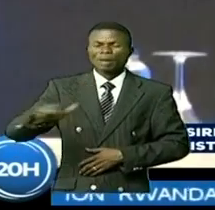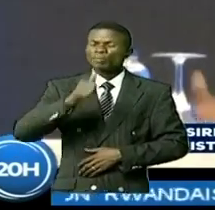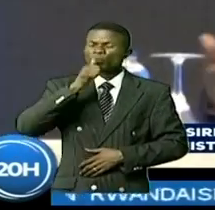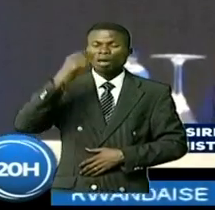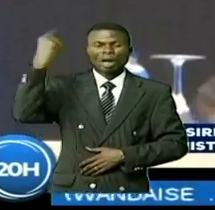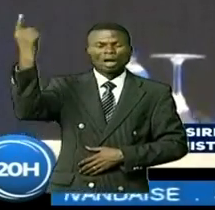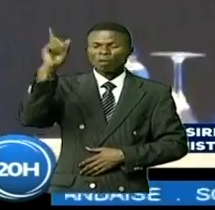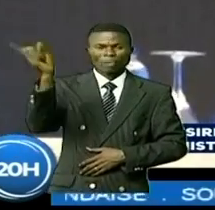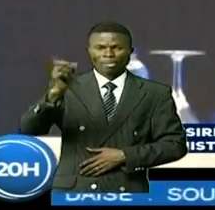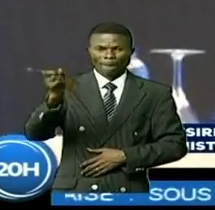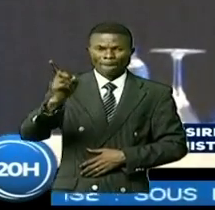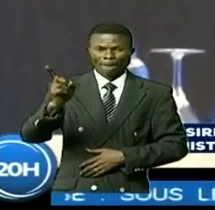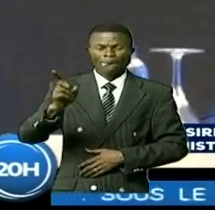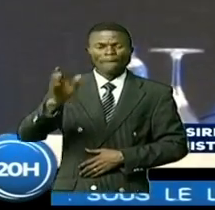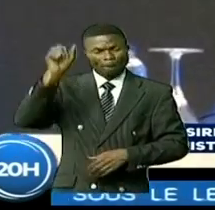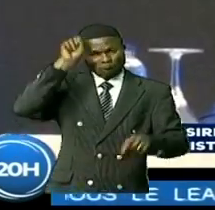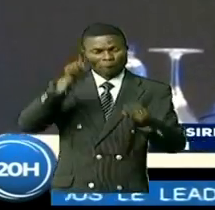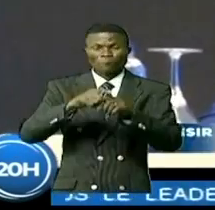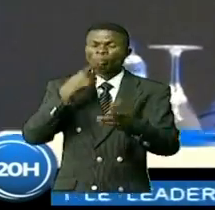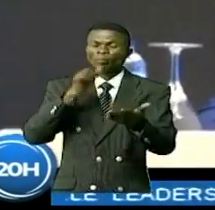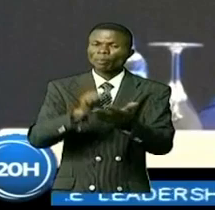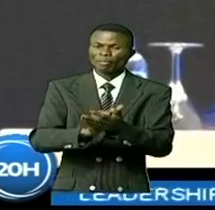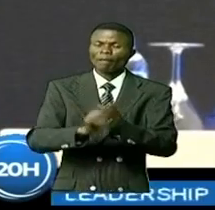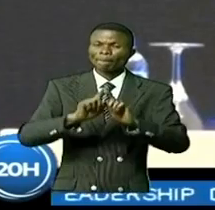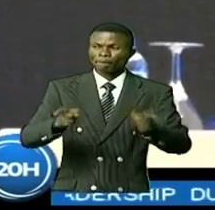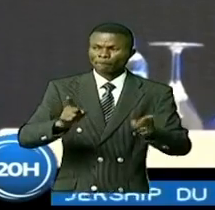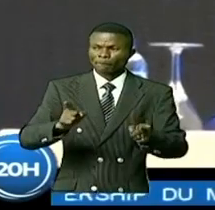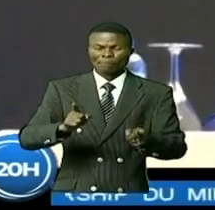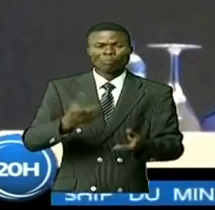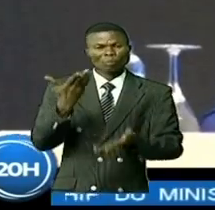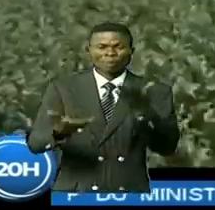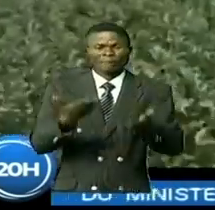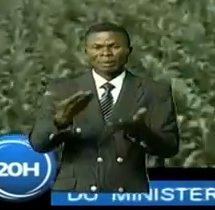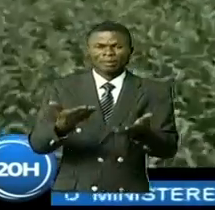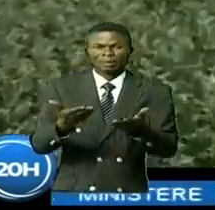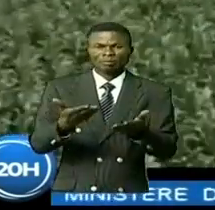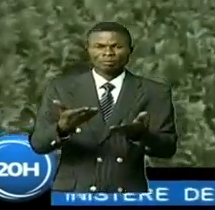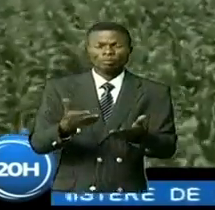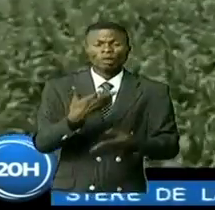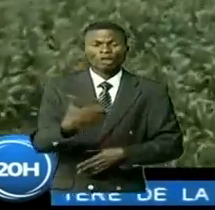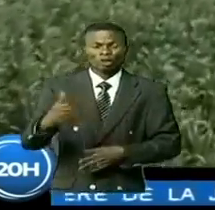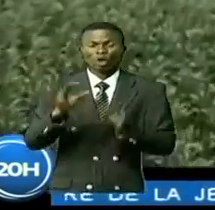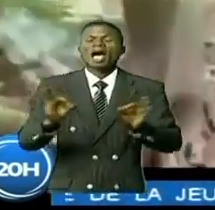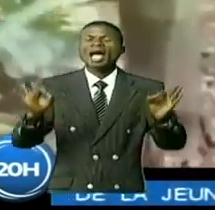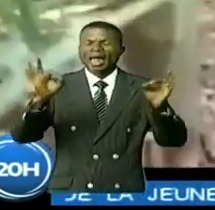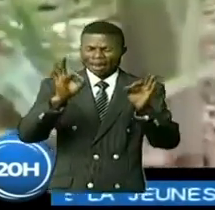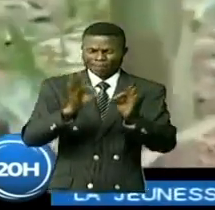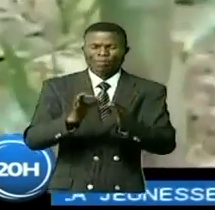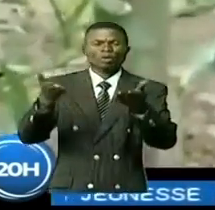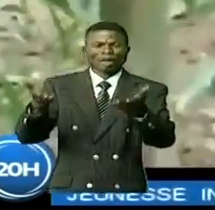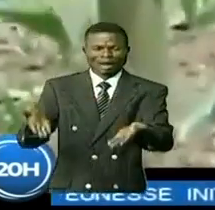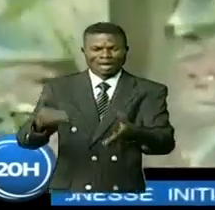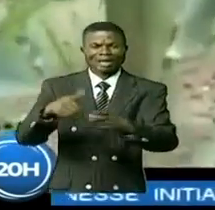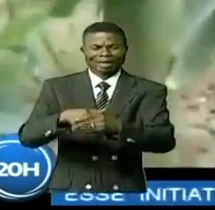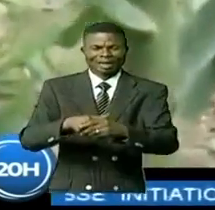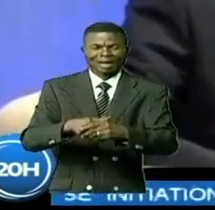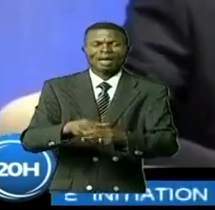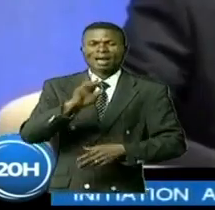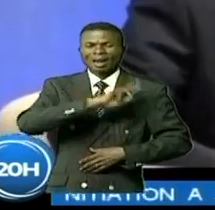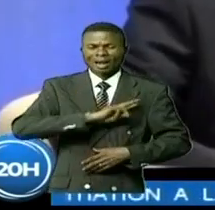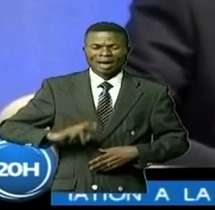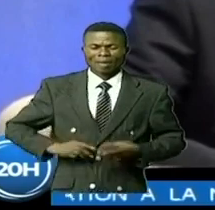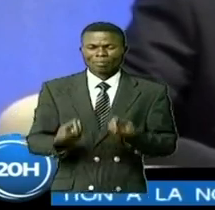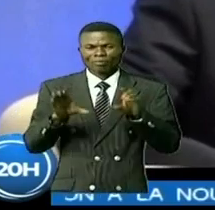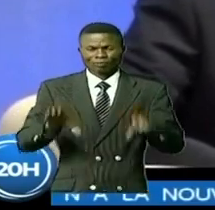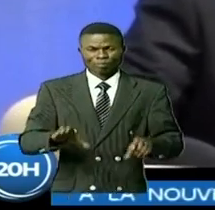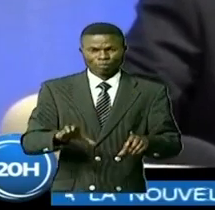monde, comme l'a dit mon frère sud-africain, mais je crois qu'il y a quelque chose que vous avez vu très beau dans